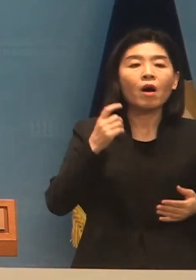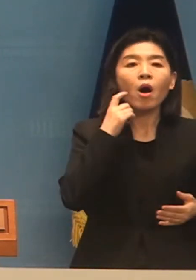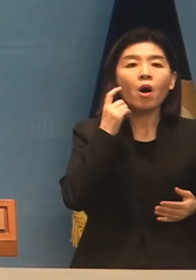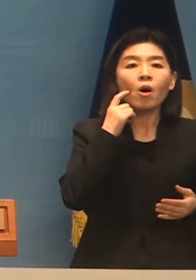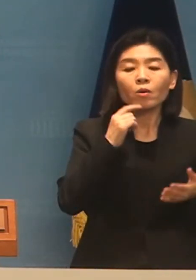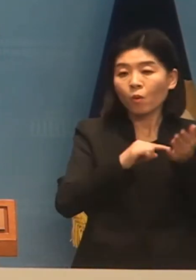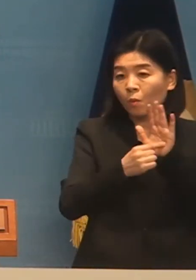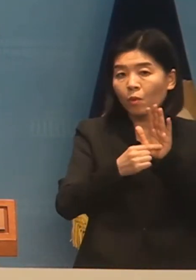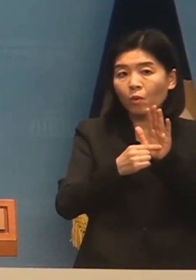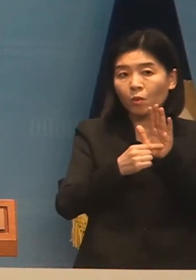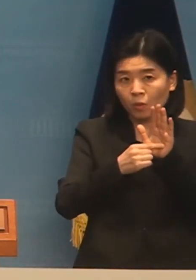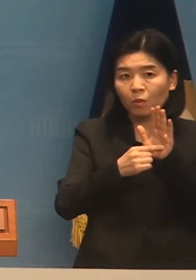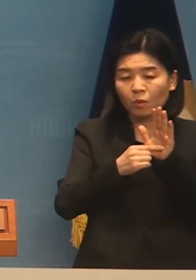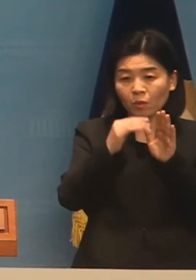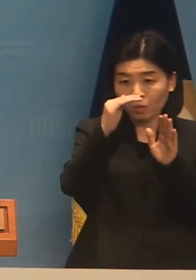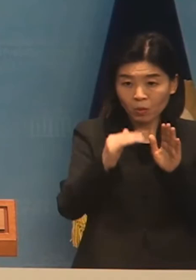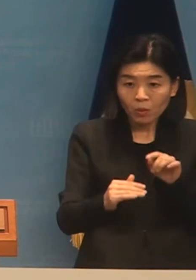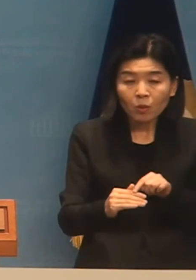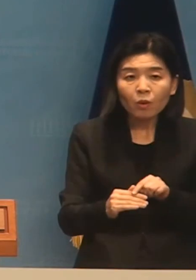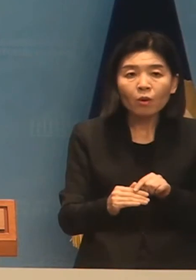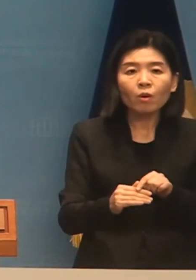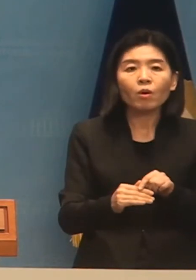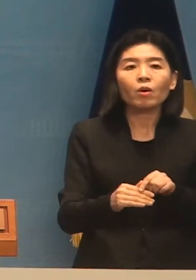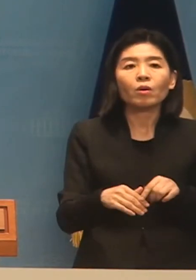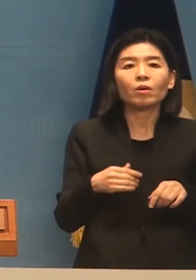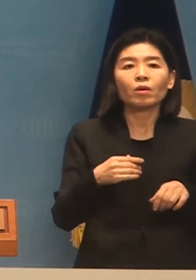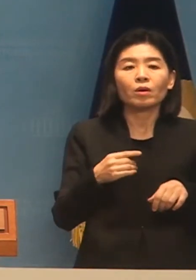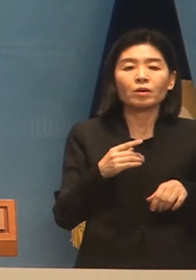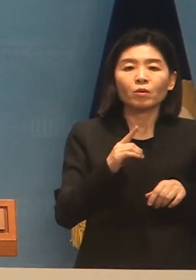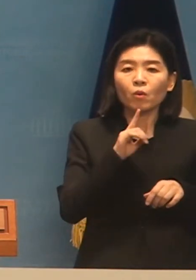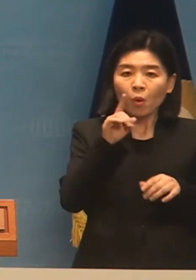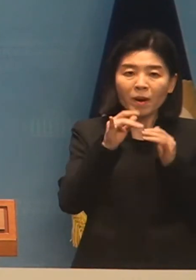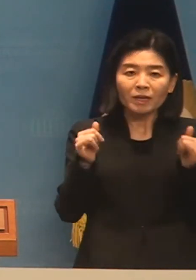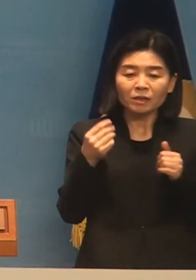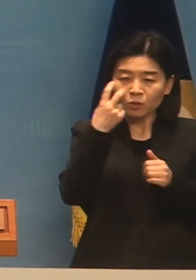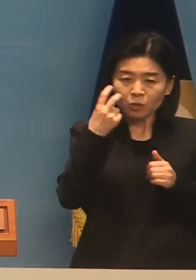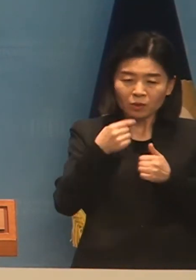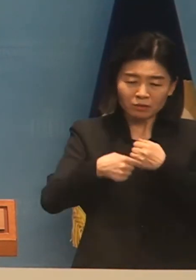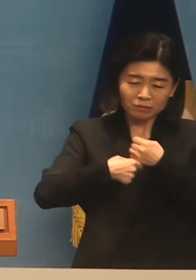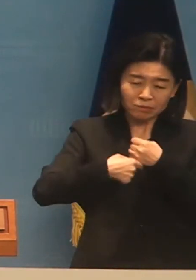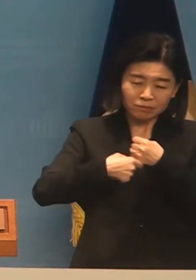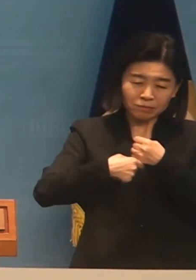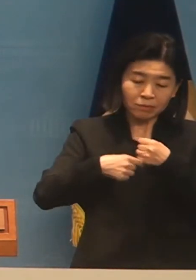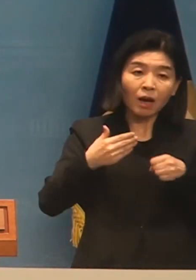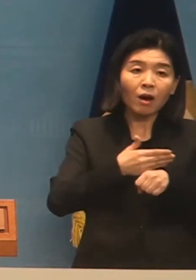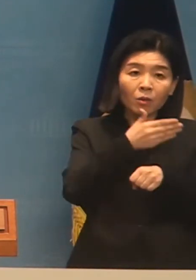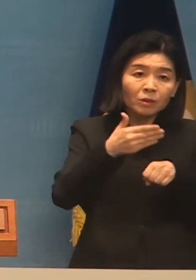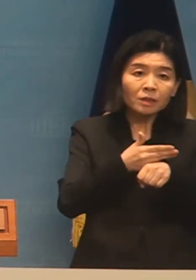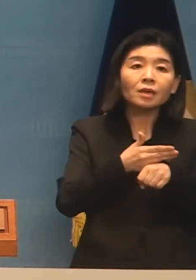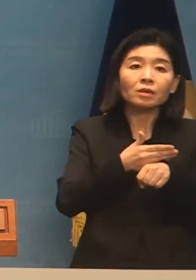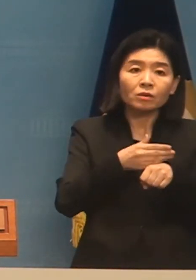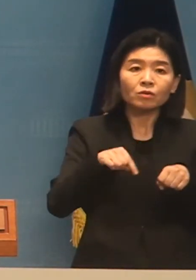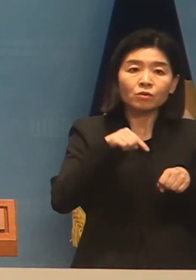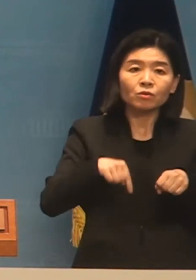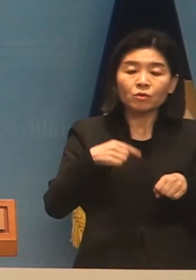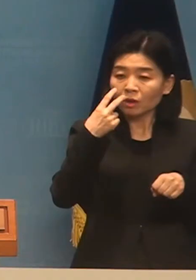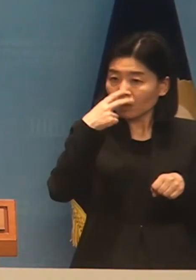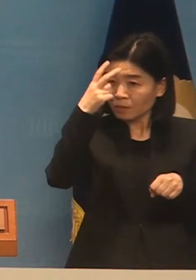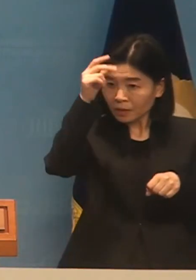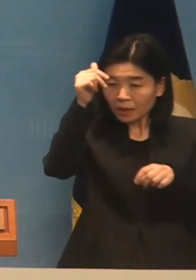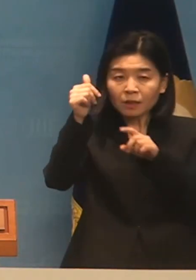공표에 대해서 무려 9시간에 걸쳐 고발인 조사를 했는데 그 중에